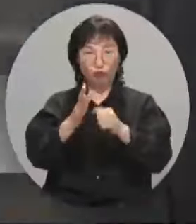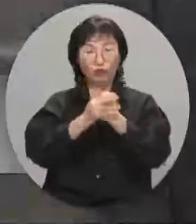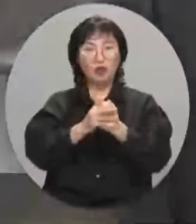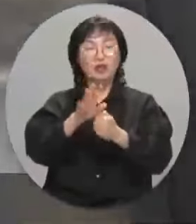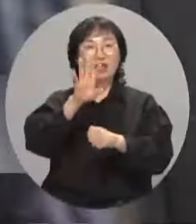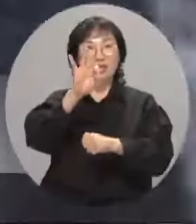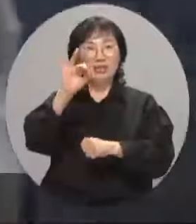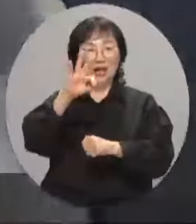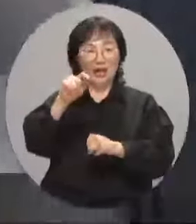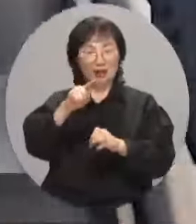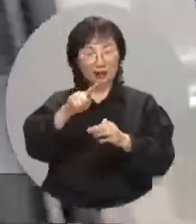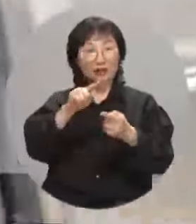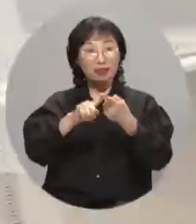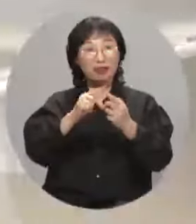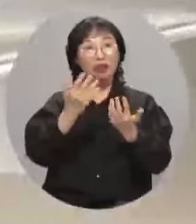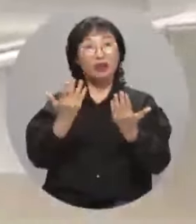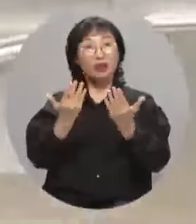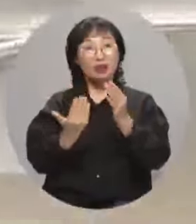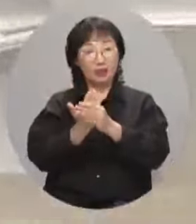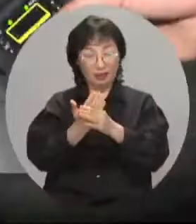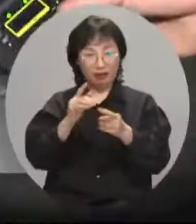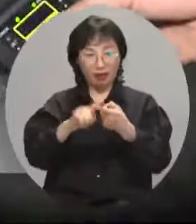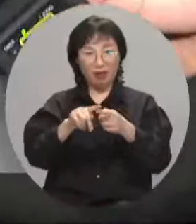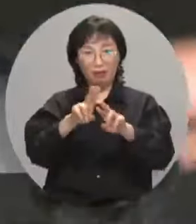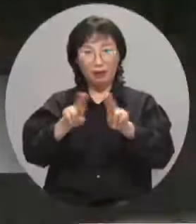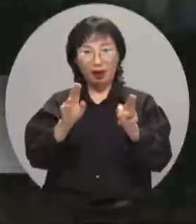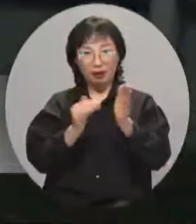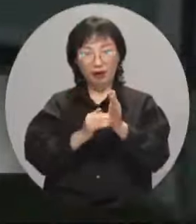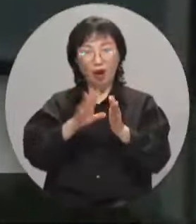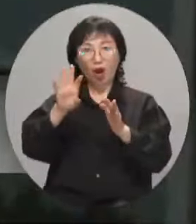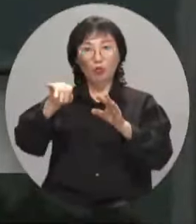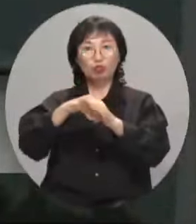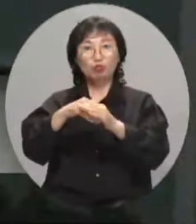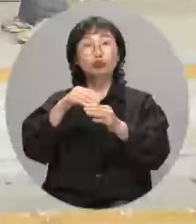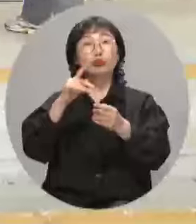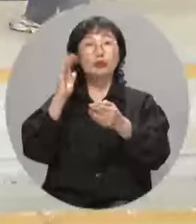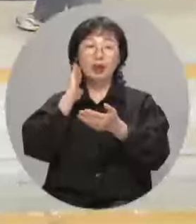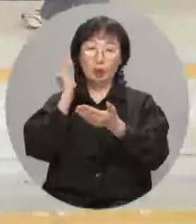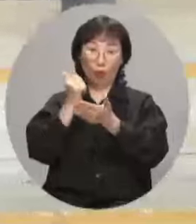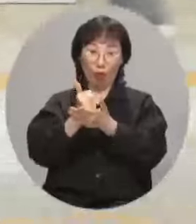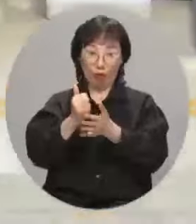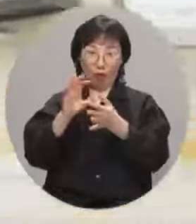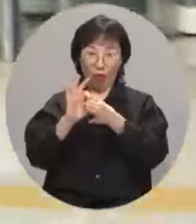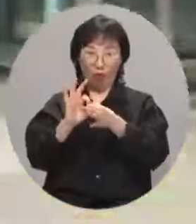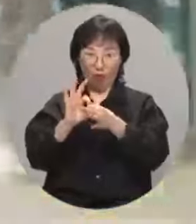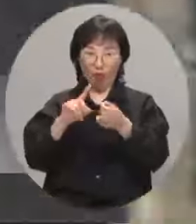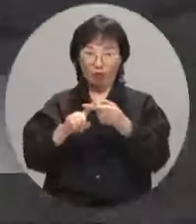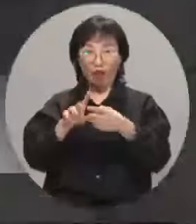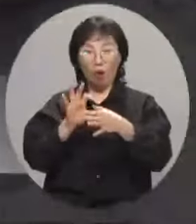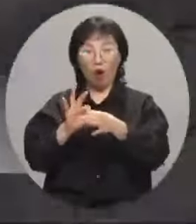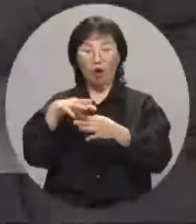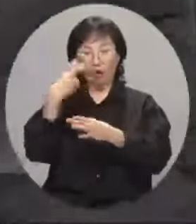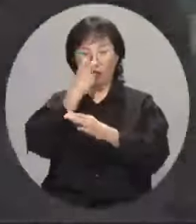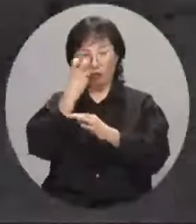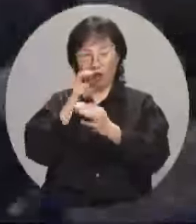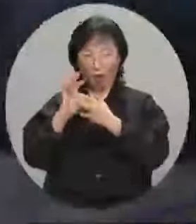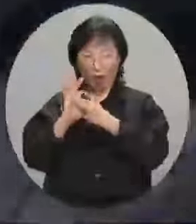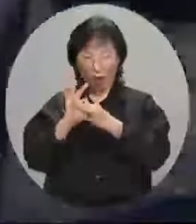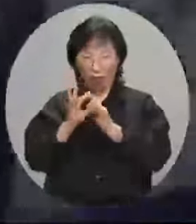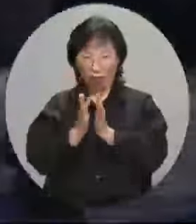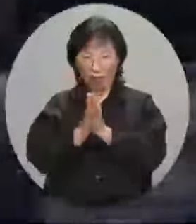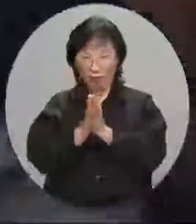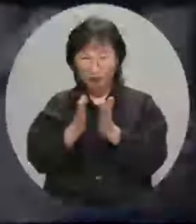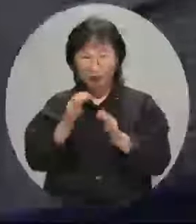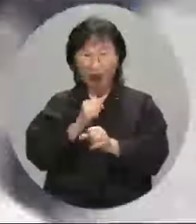마무리된 지난해 하반기부터 문재인정부 관계자에 대한 소환이 이어지는 등 관 수사가 물를 타기